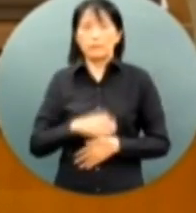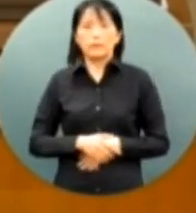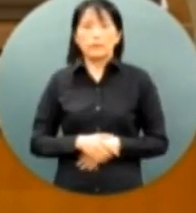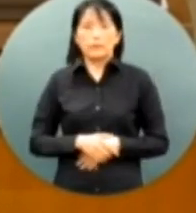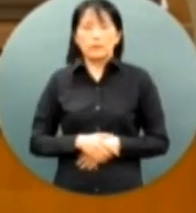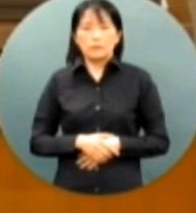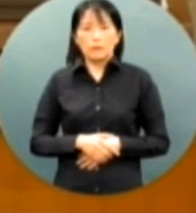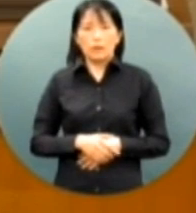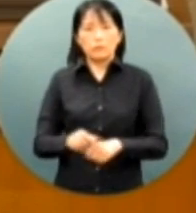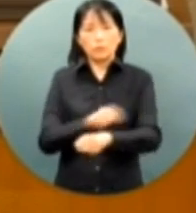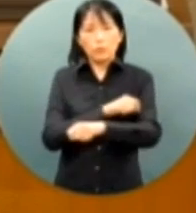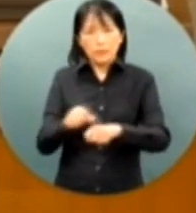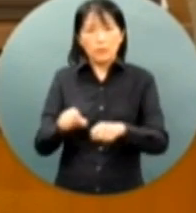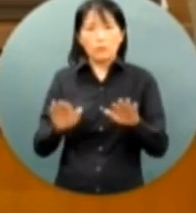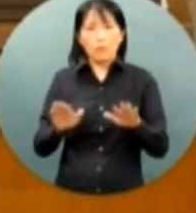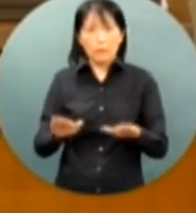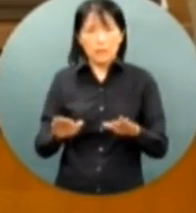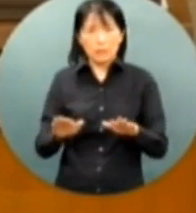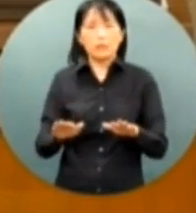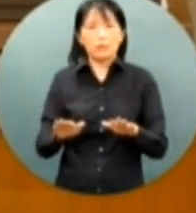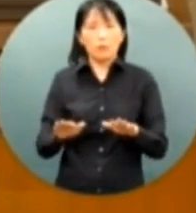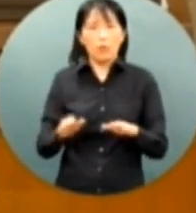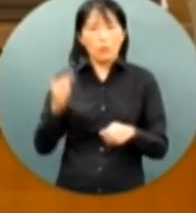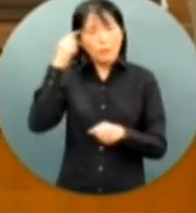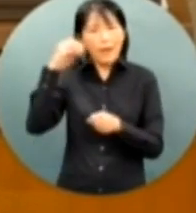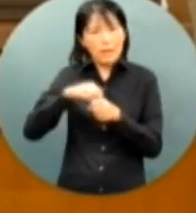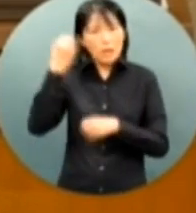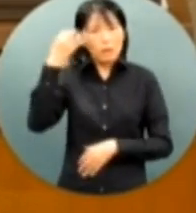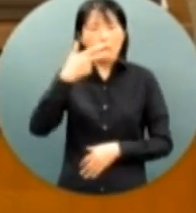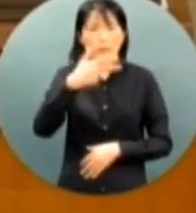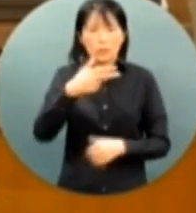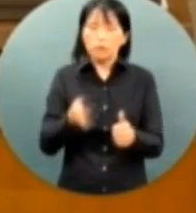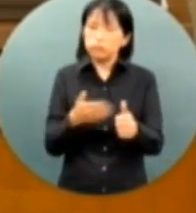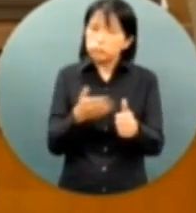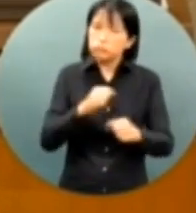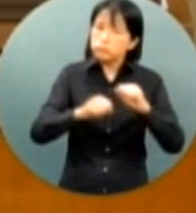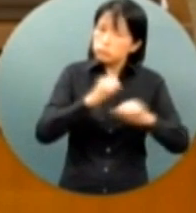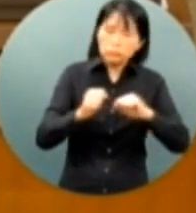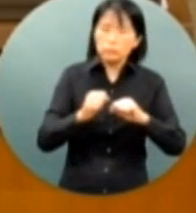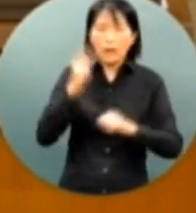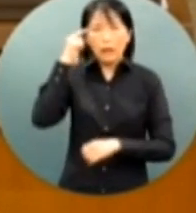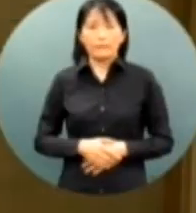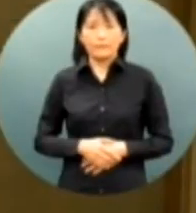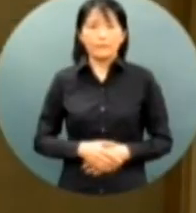して、特にこの度のことを受けて倉吉市にアクションを起こす考えはございません。以上でございます。